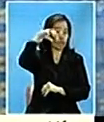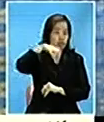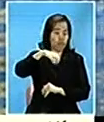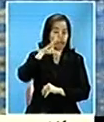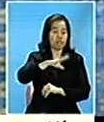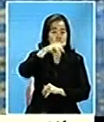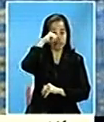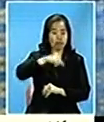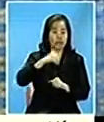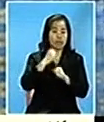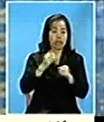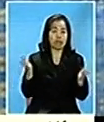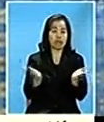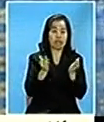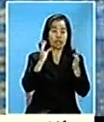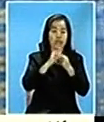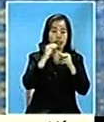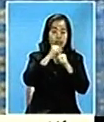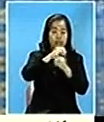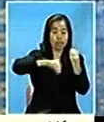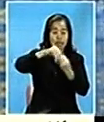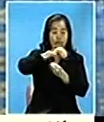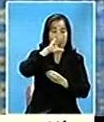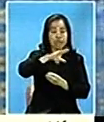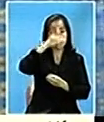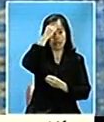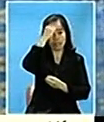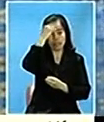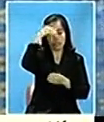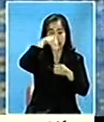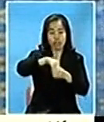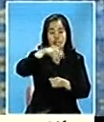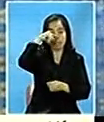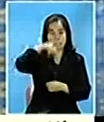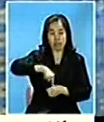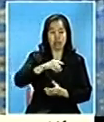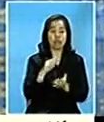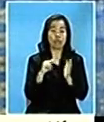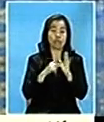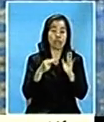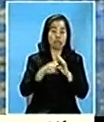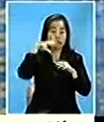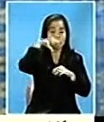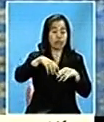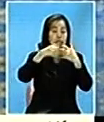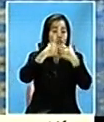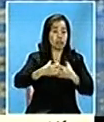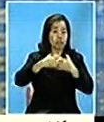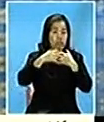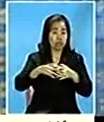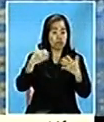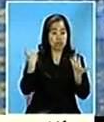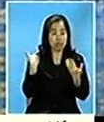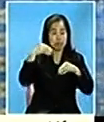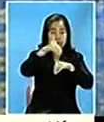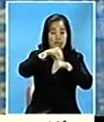ทศไทยเพื่อจะสนับสนุนการทำธุรกิจของคนญี่ปุ่นในไทยแปลว่าติดขัดกระทรวงอุตสาหกรรมเจโทรไปหาติดขัดกระทรวงพ